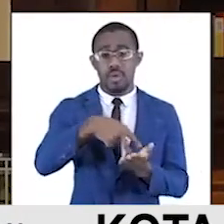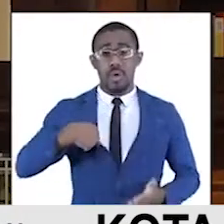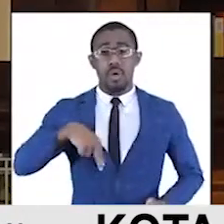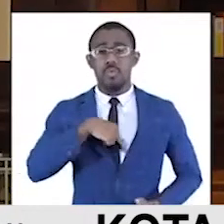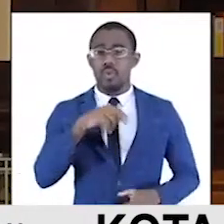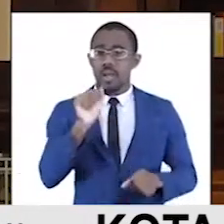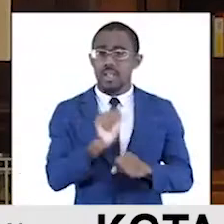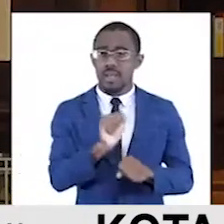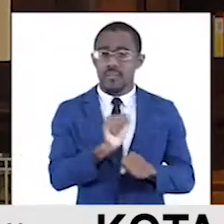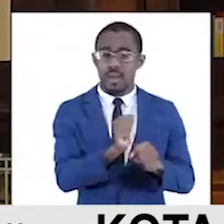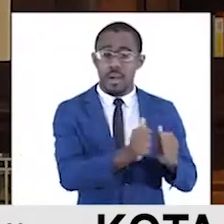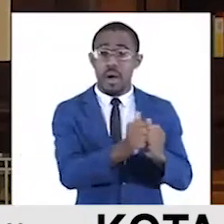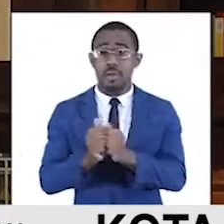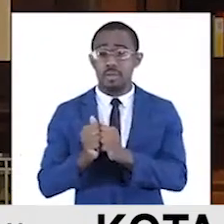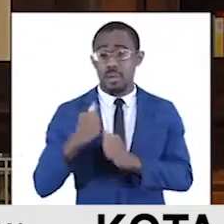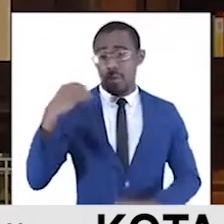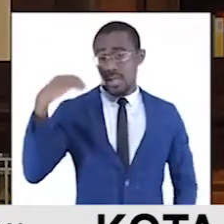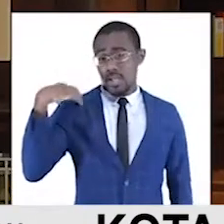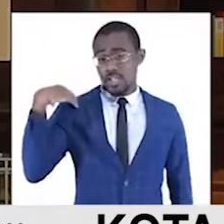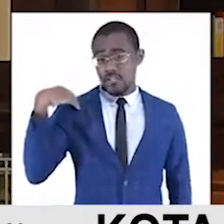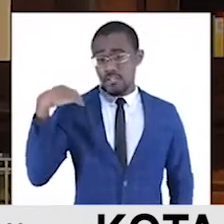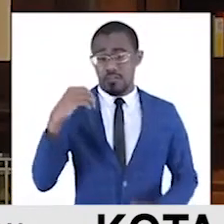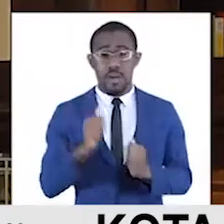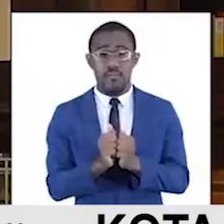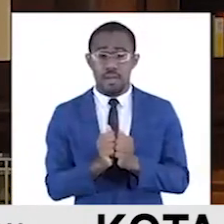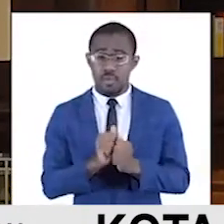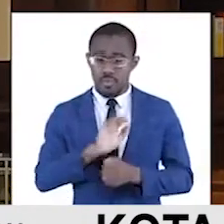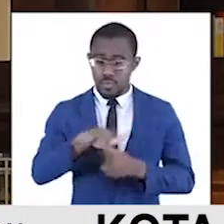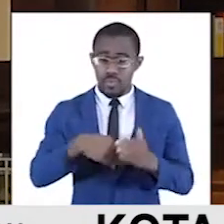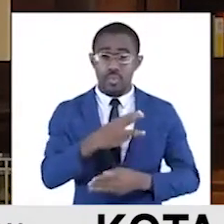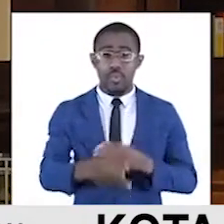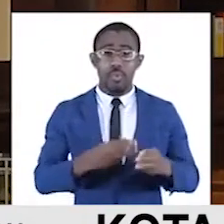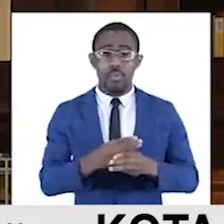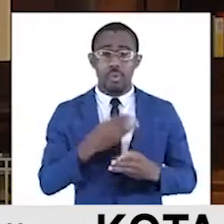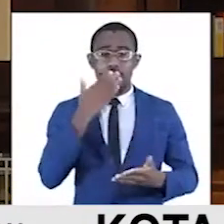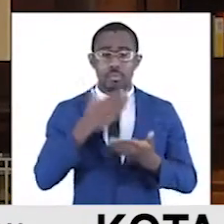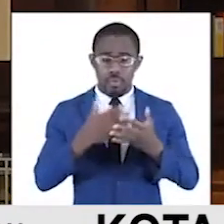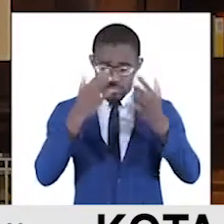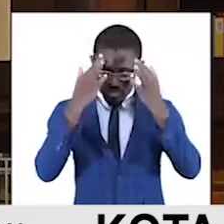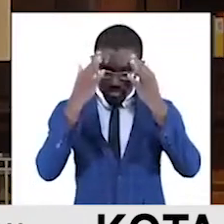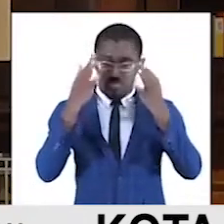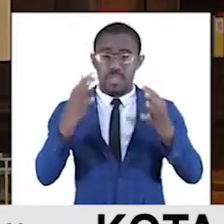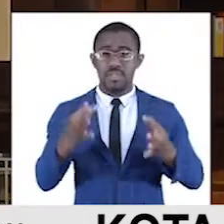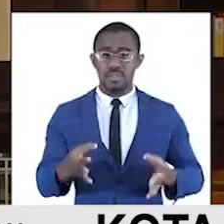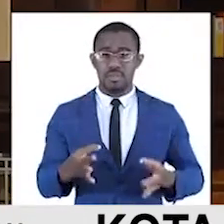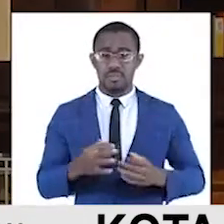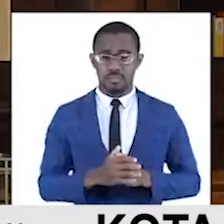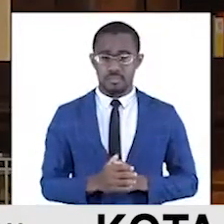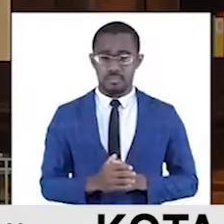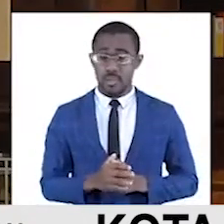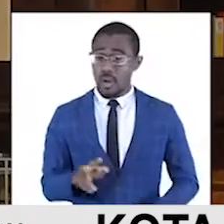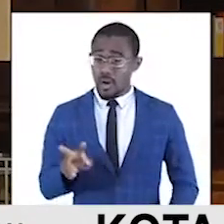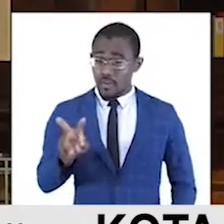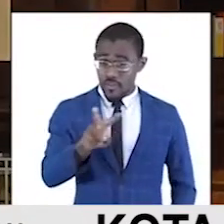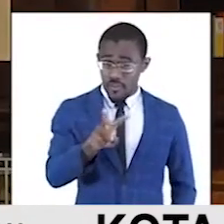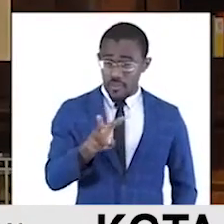makol mambe na bosina buwate bebe kakana makol angu na pizo ya behaji ya bango be kumeneke sa bango be hii ya kama